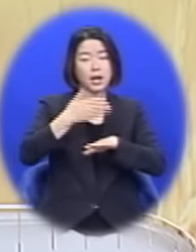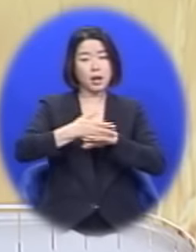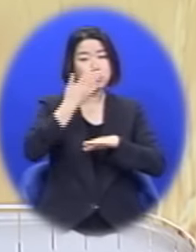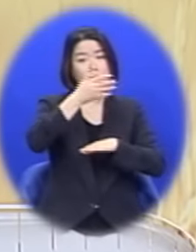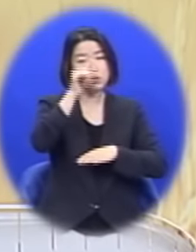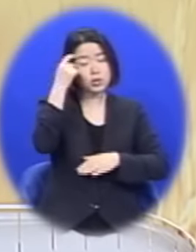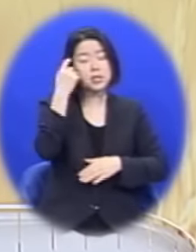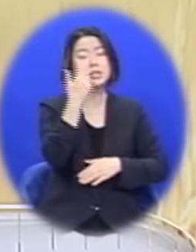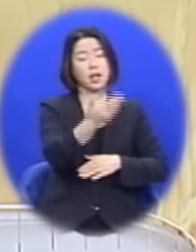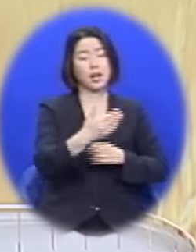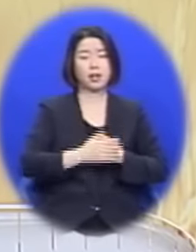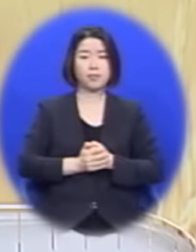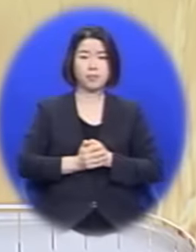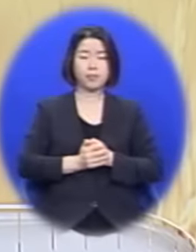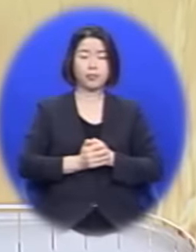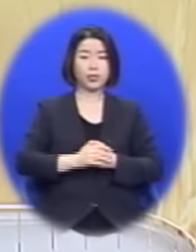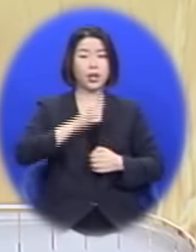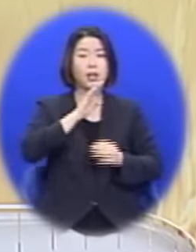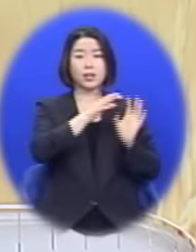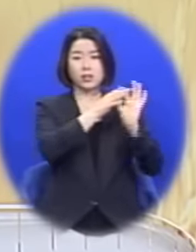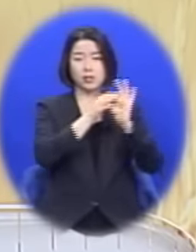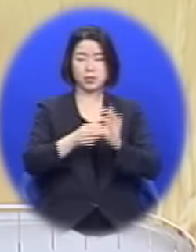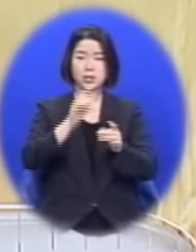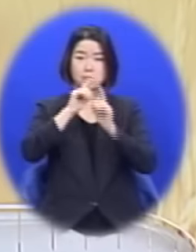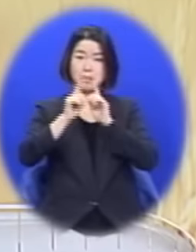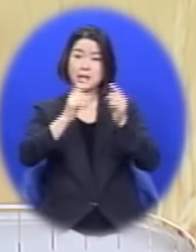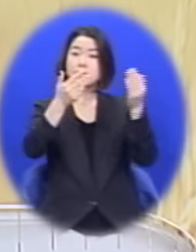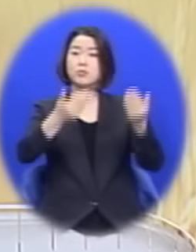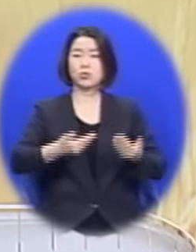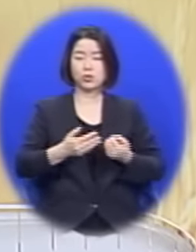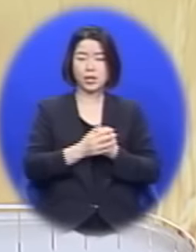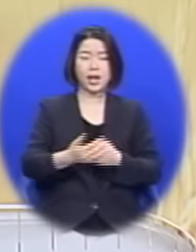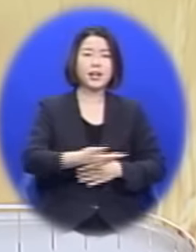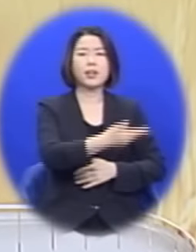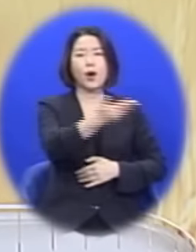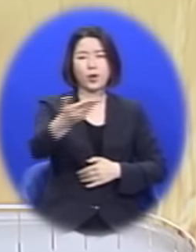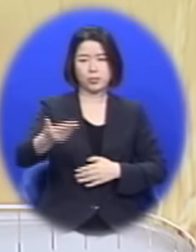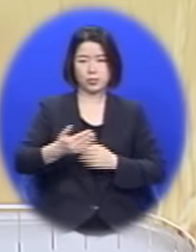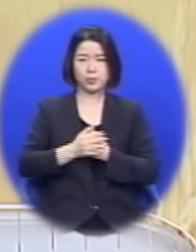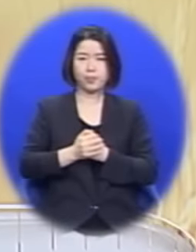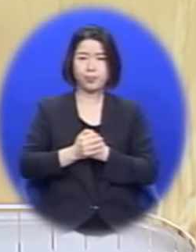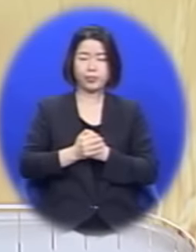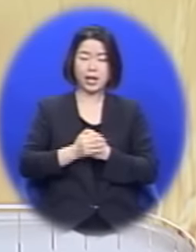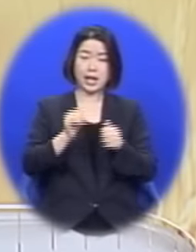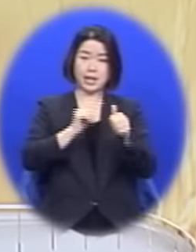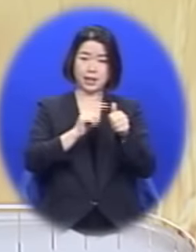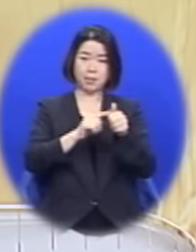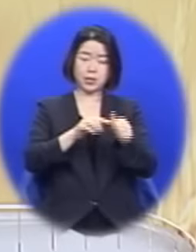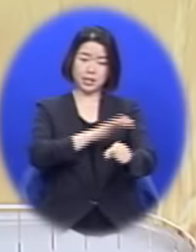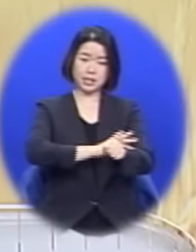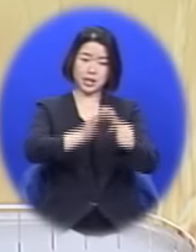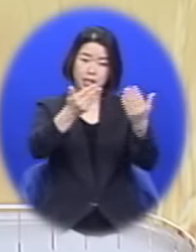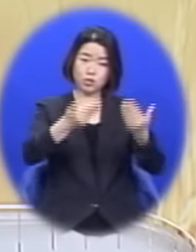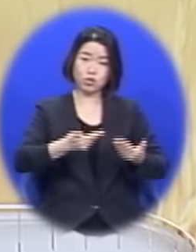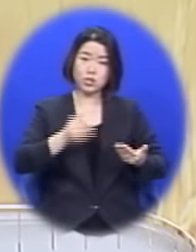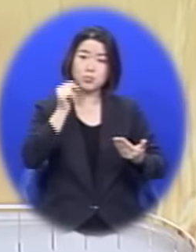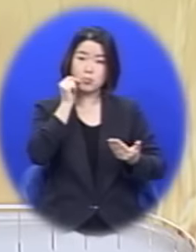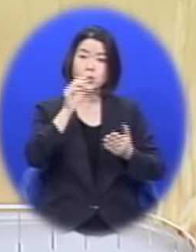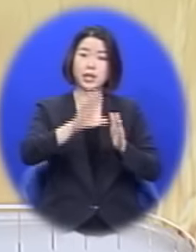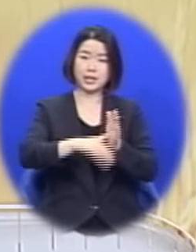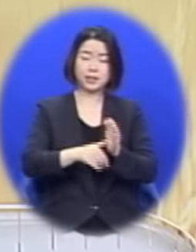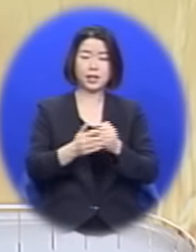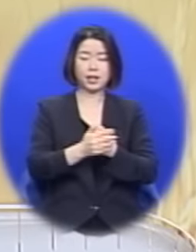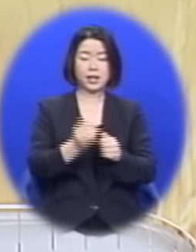거예요. 그러면서 말씀하셨어요. 여러분, 남편이 잘해주지 못할 때,